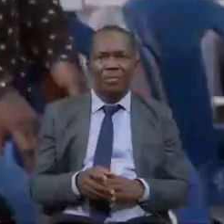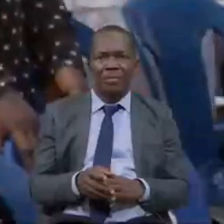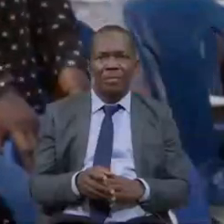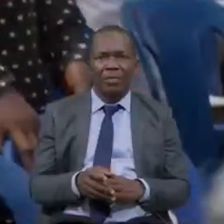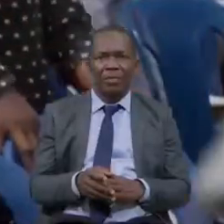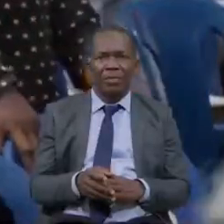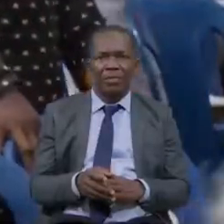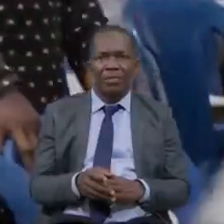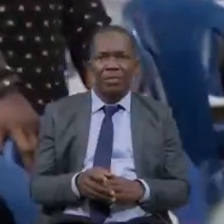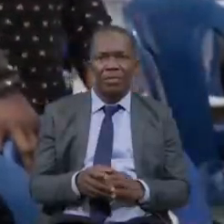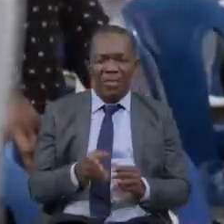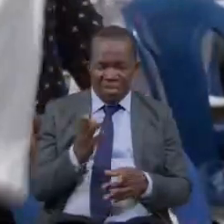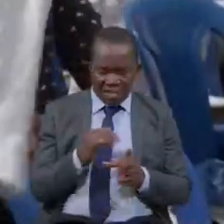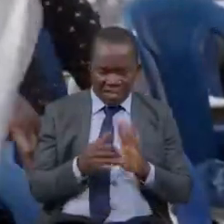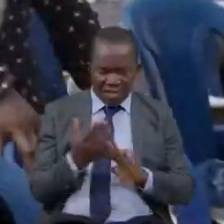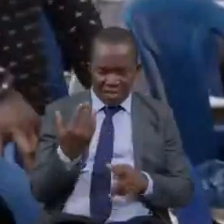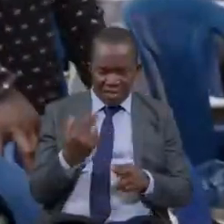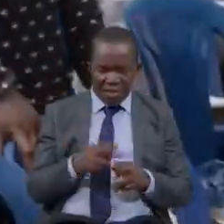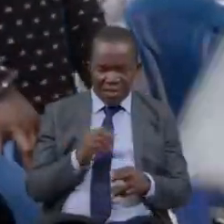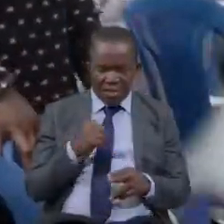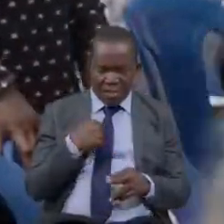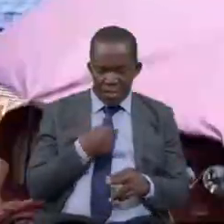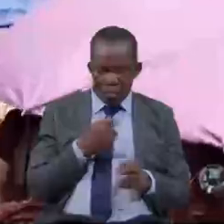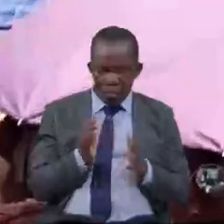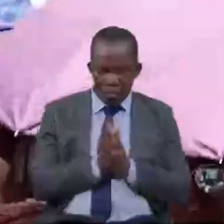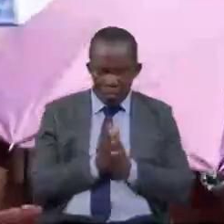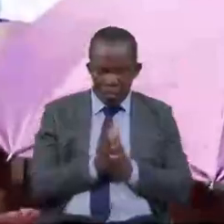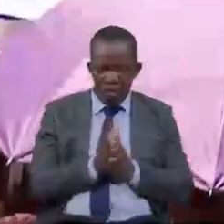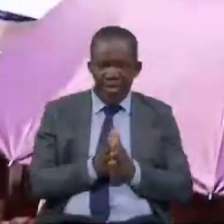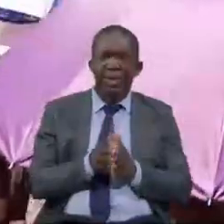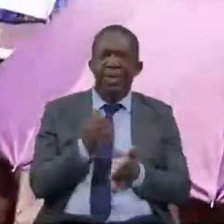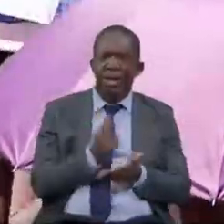Au nom de Jésus, nous prions.